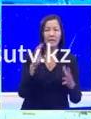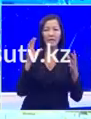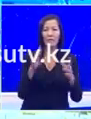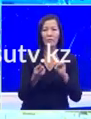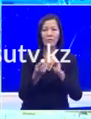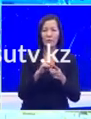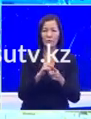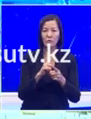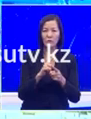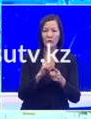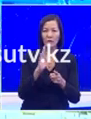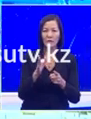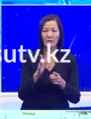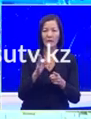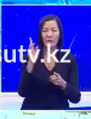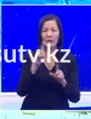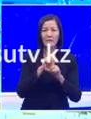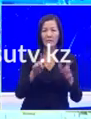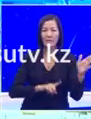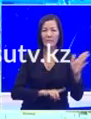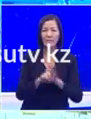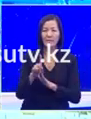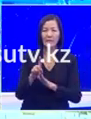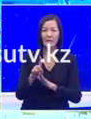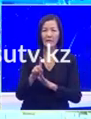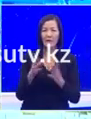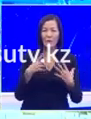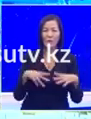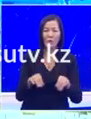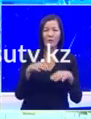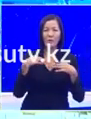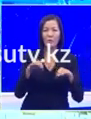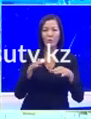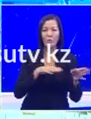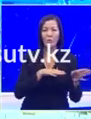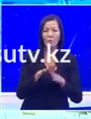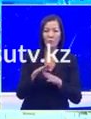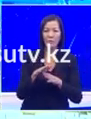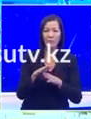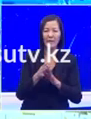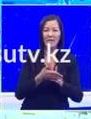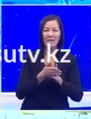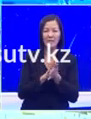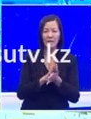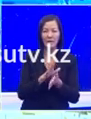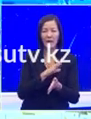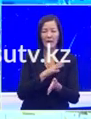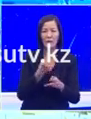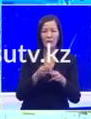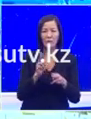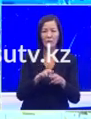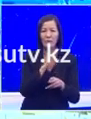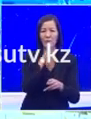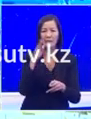жетуге мәжбүр. Тіпті сабақ басталған алғашқы күндері қоғамдық көліктер лық толып, оқушылар сыймай қалған. Сол себепті